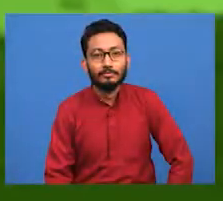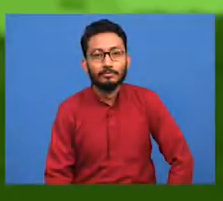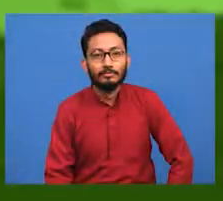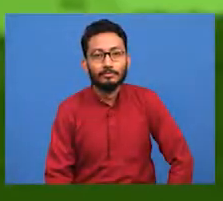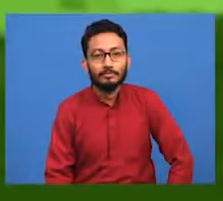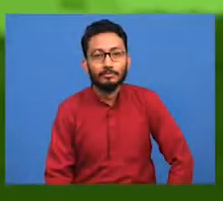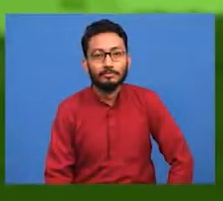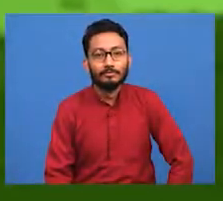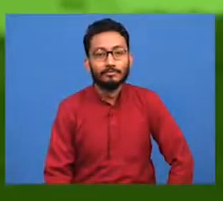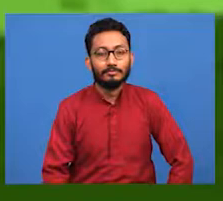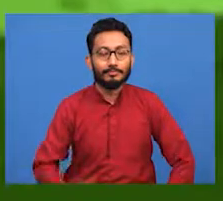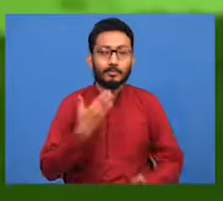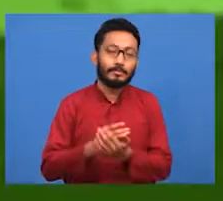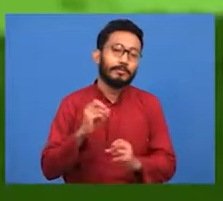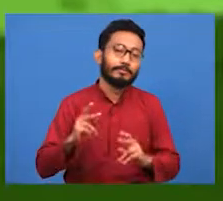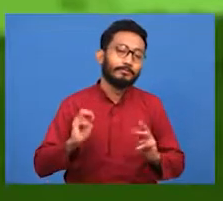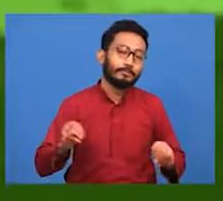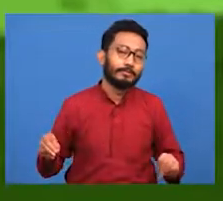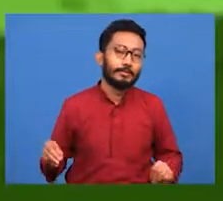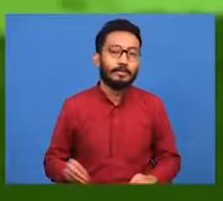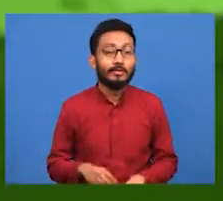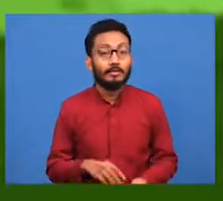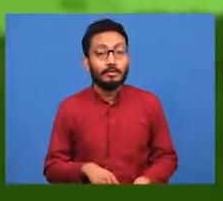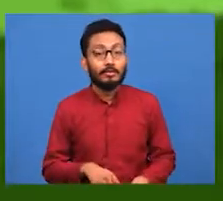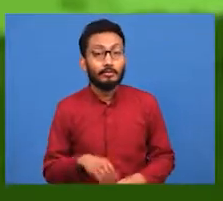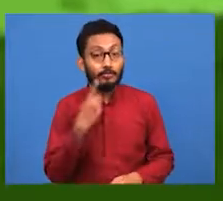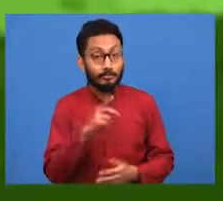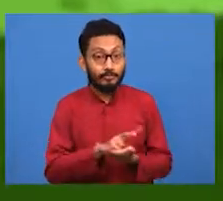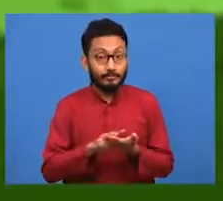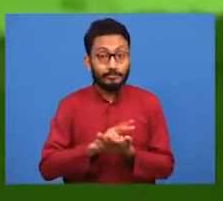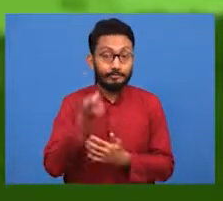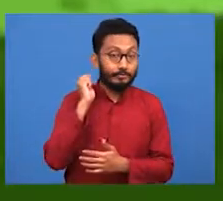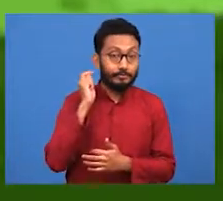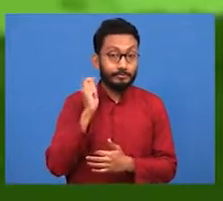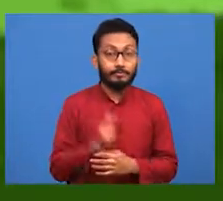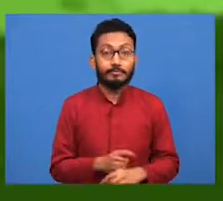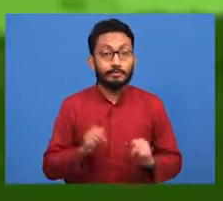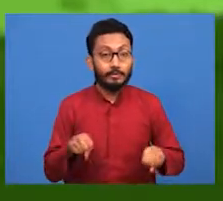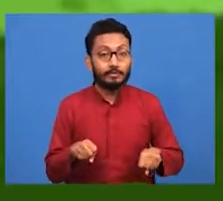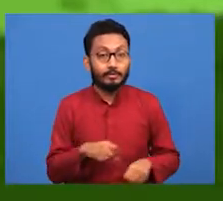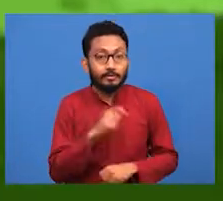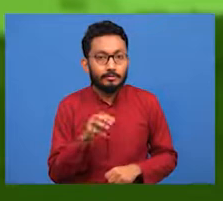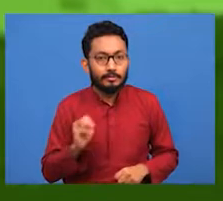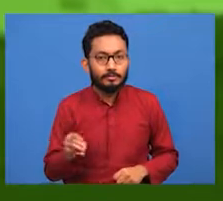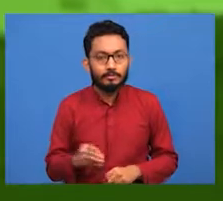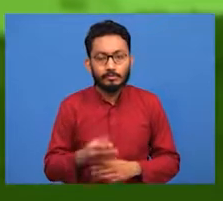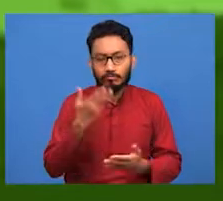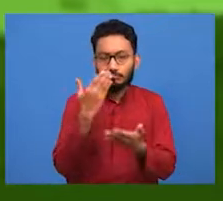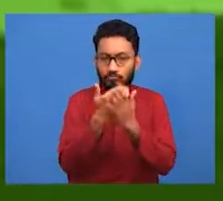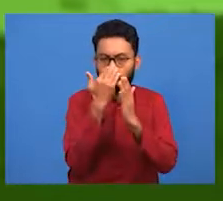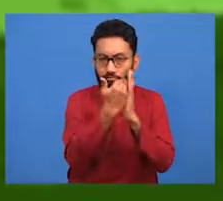Baiklah murid-murid, setelah menonton klip video tadi, bolehkah murid-murid senaraikan kata kerja yang